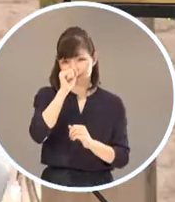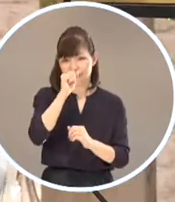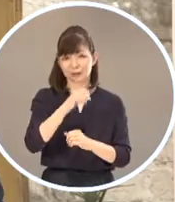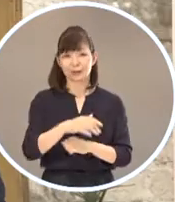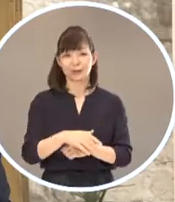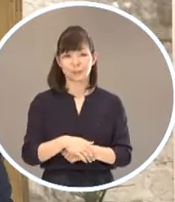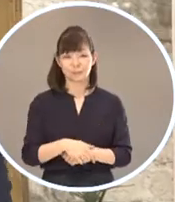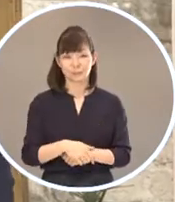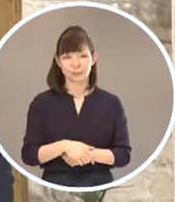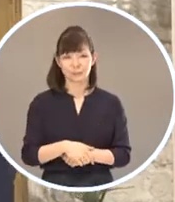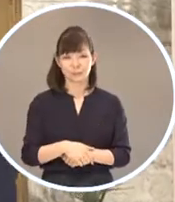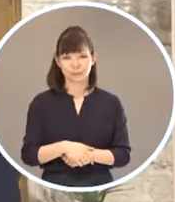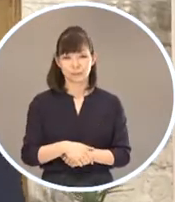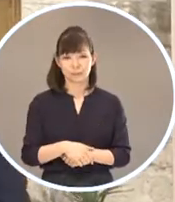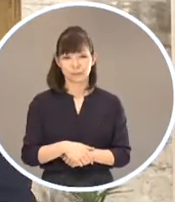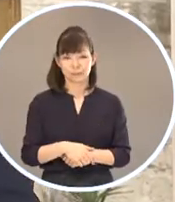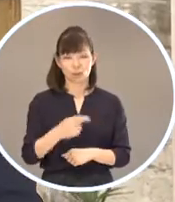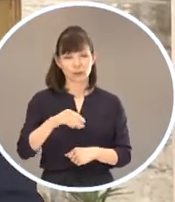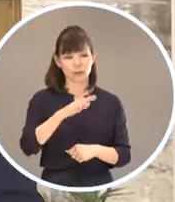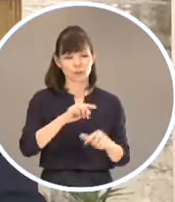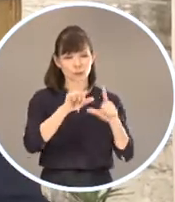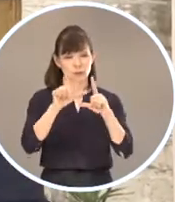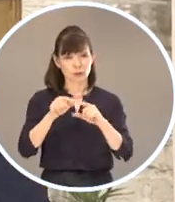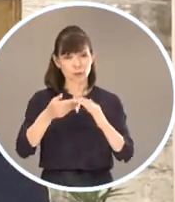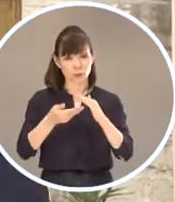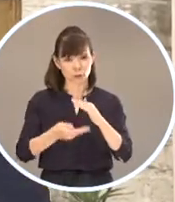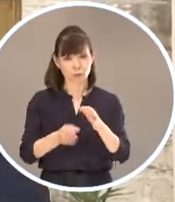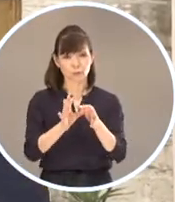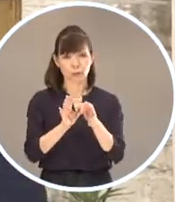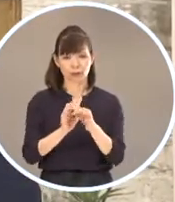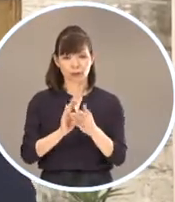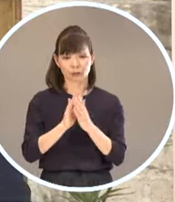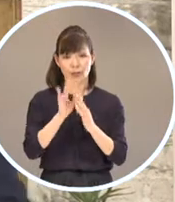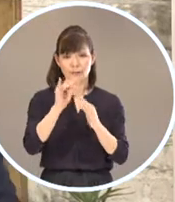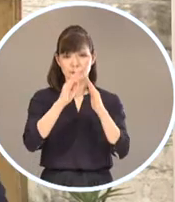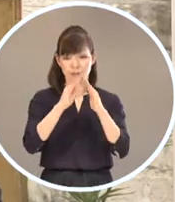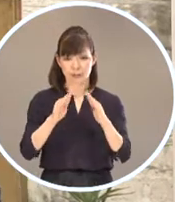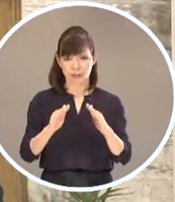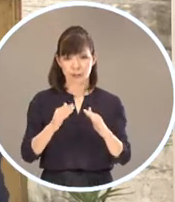い、私たちの生活に深く関わる県議会、